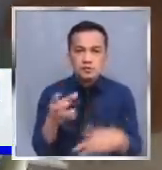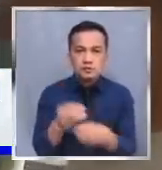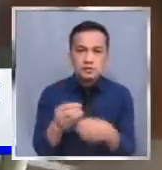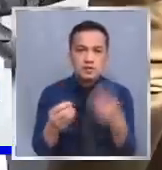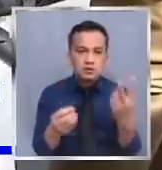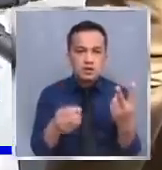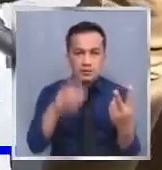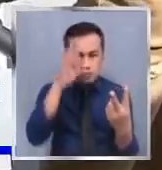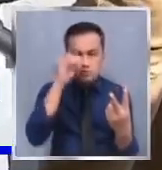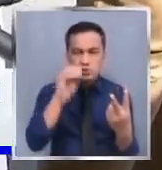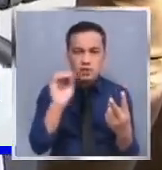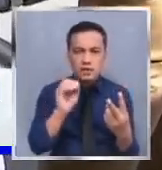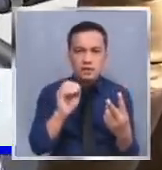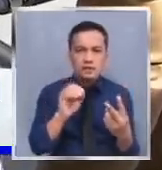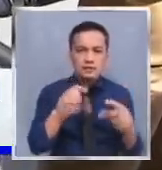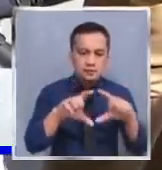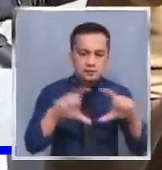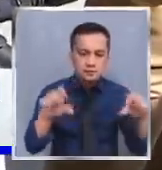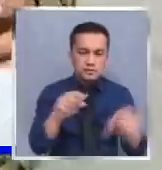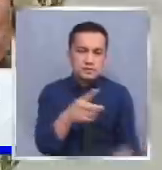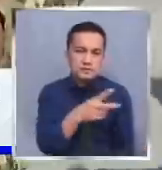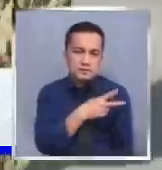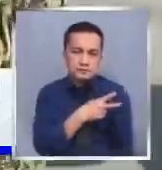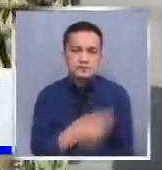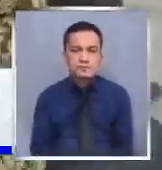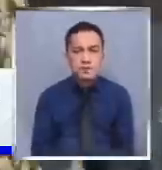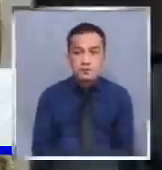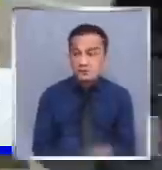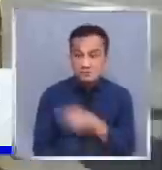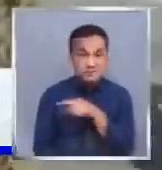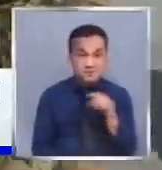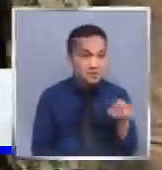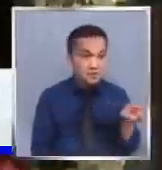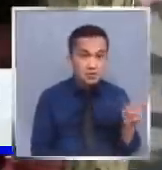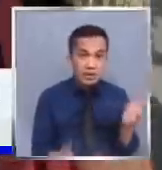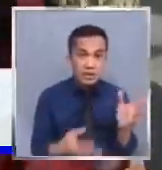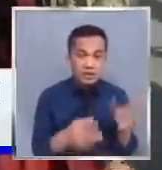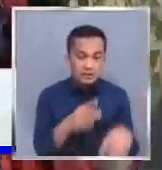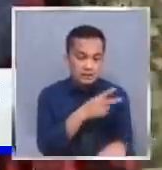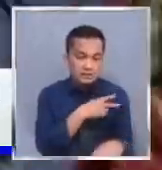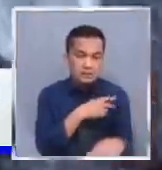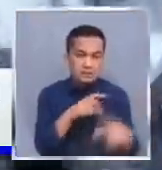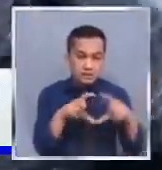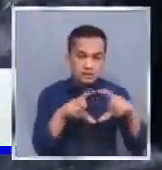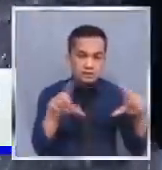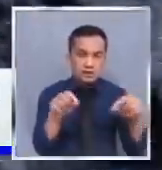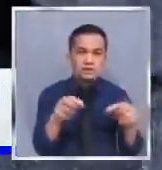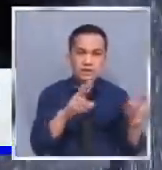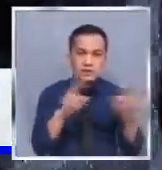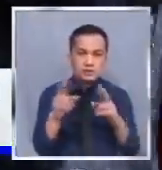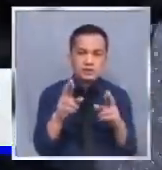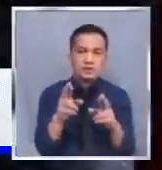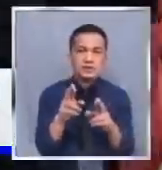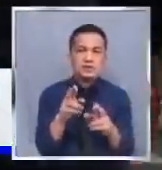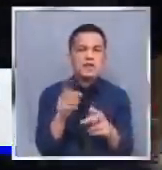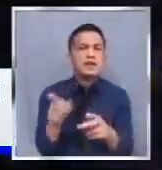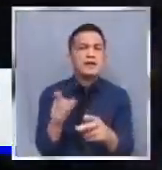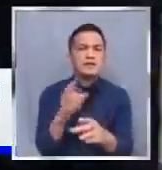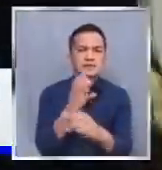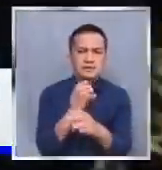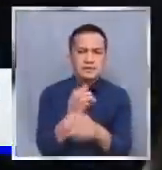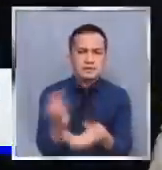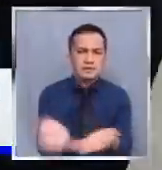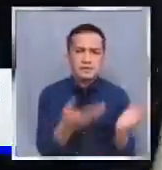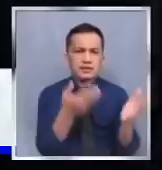vaccination card. Para sa mga tulad nilang walang maipakitang vaccination card, may nakahanda raw shuttle at dadalhin pa uwi ng kanilang mga barangay alinsunod